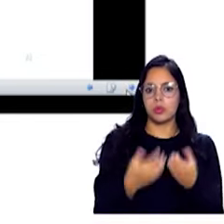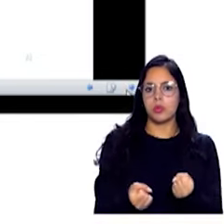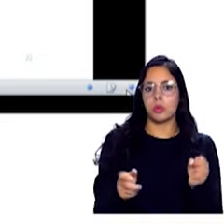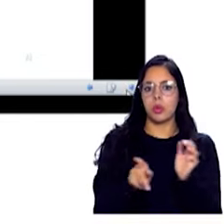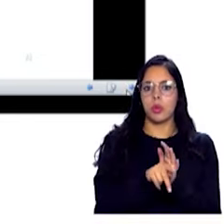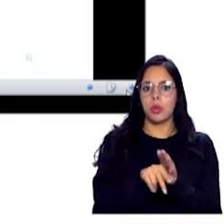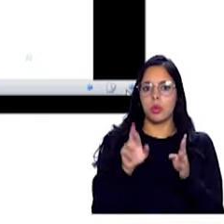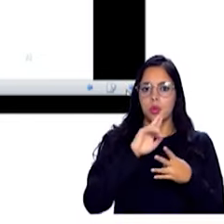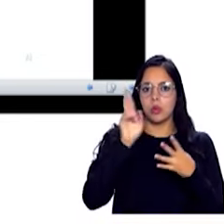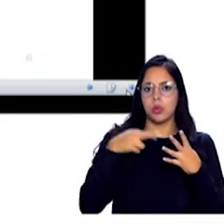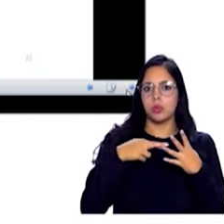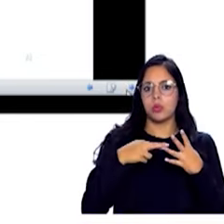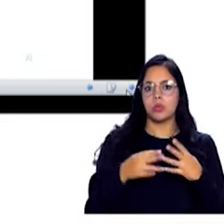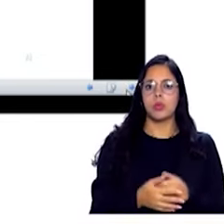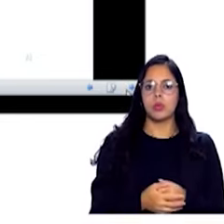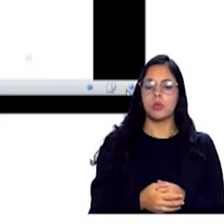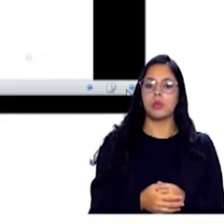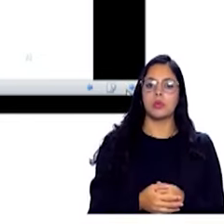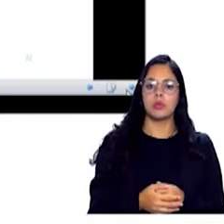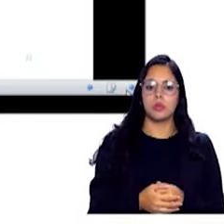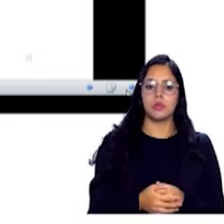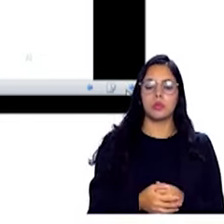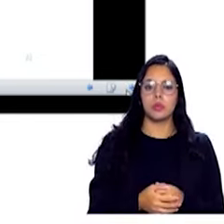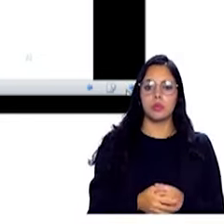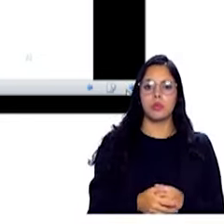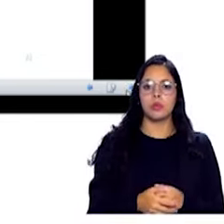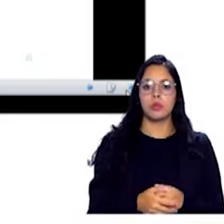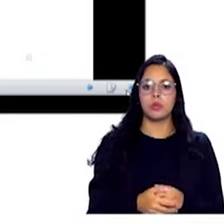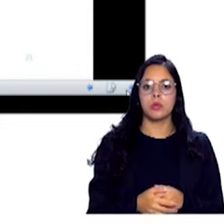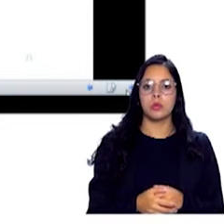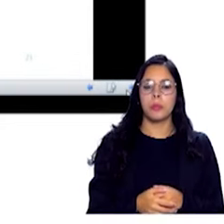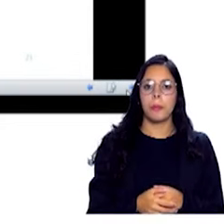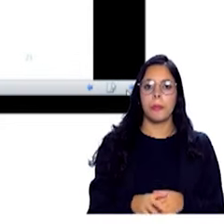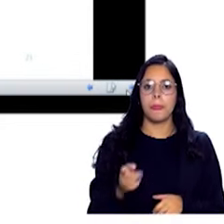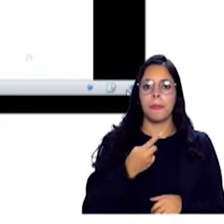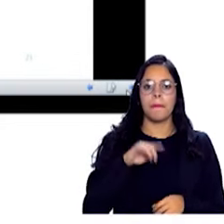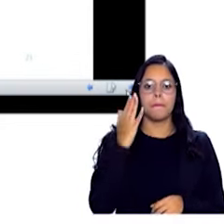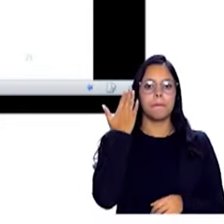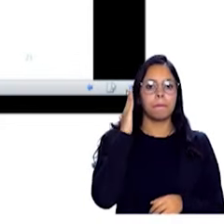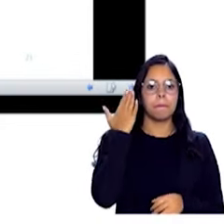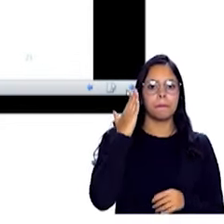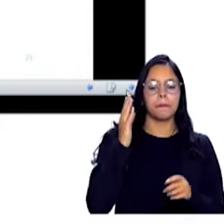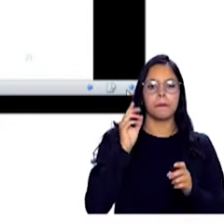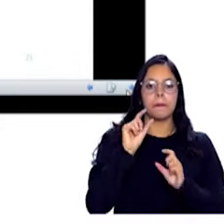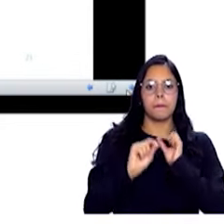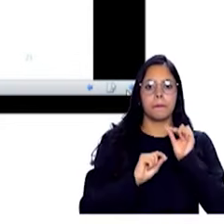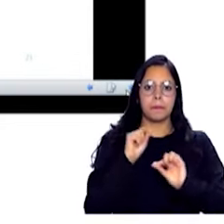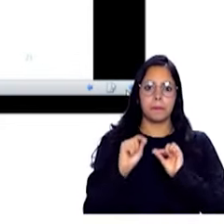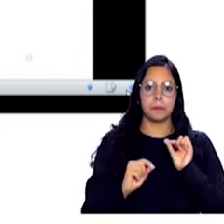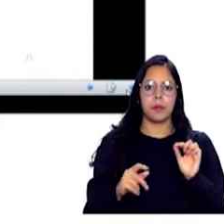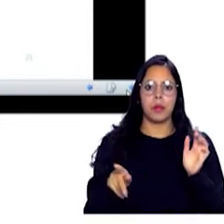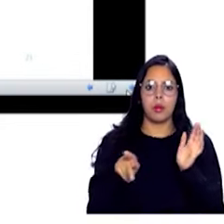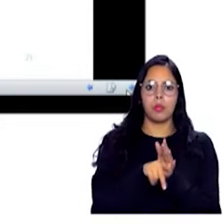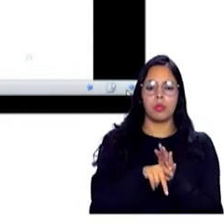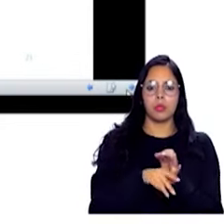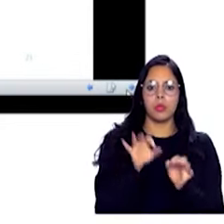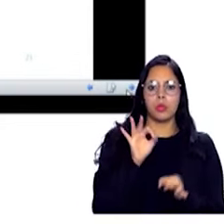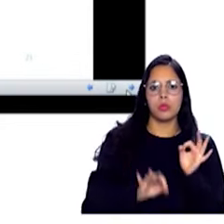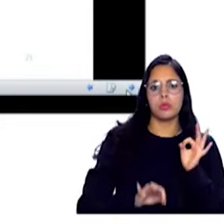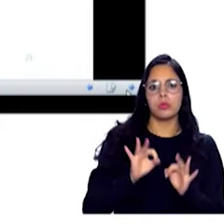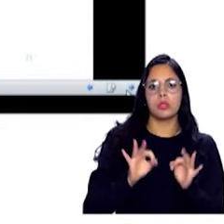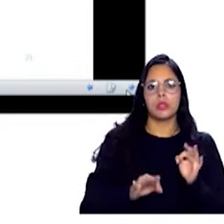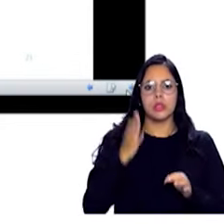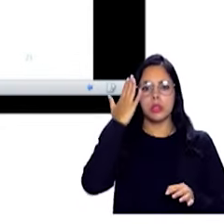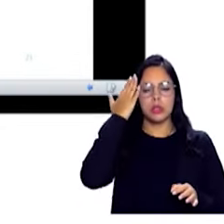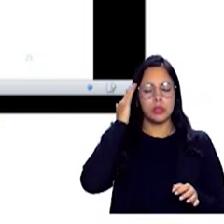ehm cosa si intende con questione esclusivamente giuridica sappiamo Tutti quanto Sia difficile distinguere una questione di